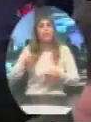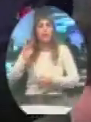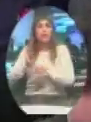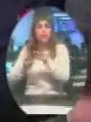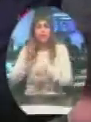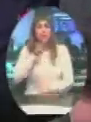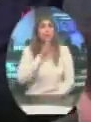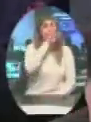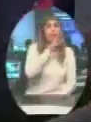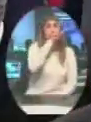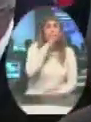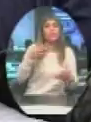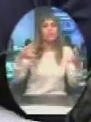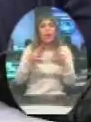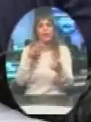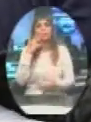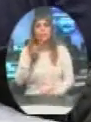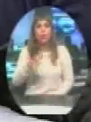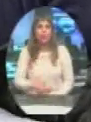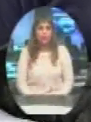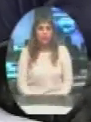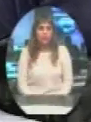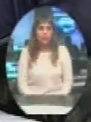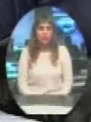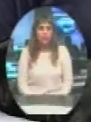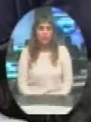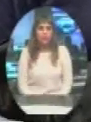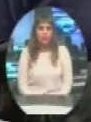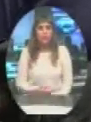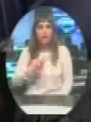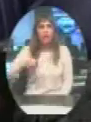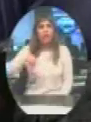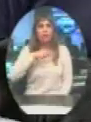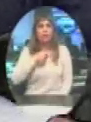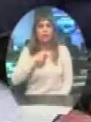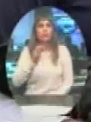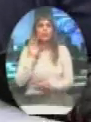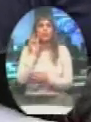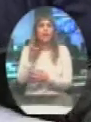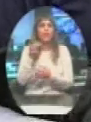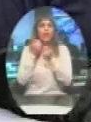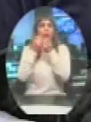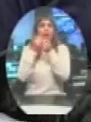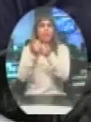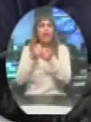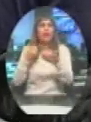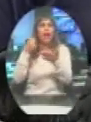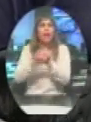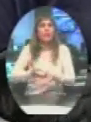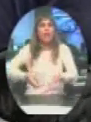יש עתיד והמחנה הציוני. אנחנו נלך במאבק הזה עד שנחזיר את